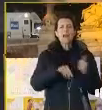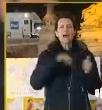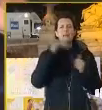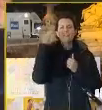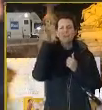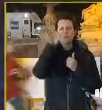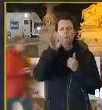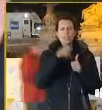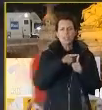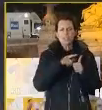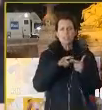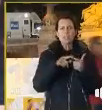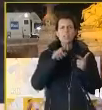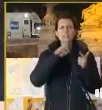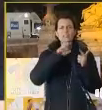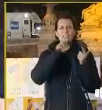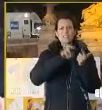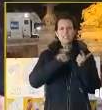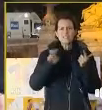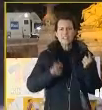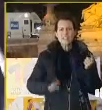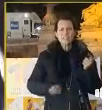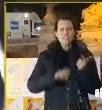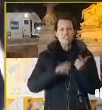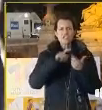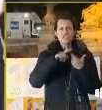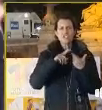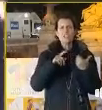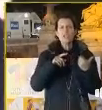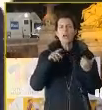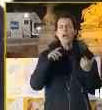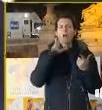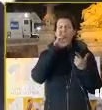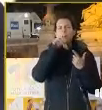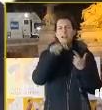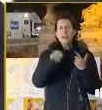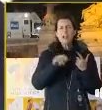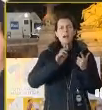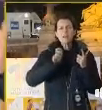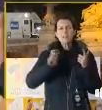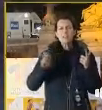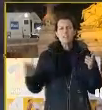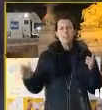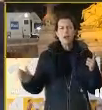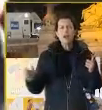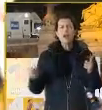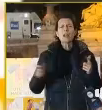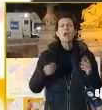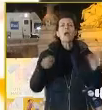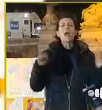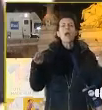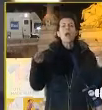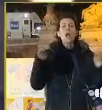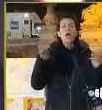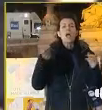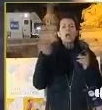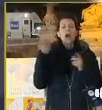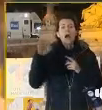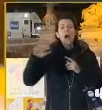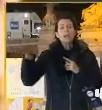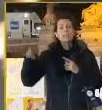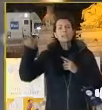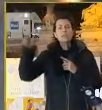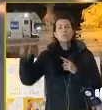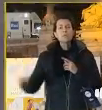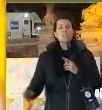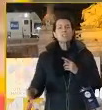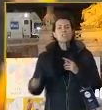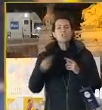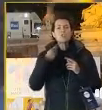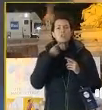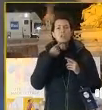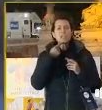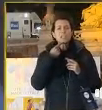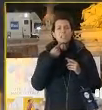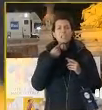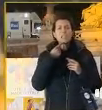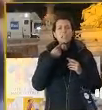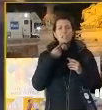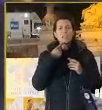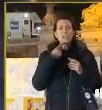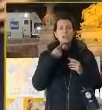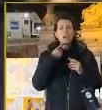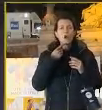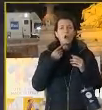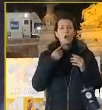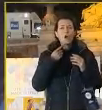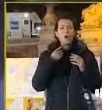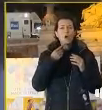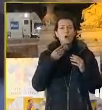obiettivi, straordinario. È un buffone, chiamiamolo così, un buffone. Che andava nelle piazze a